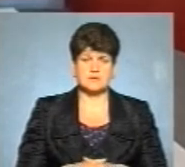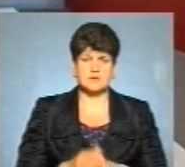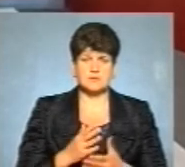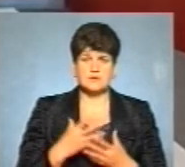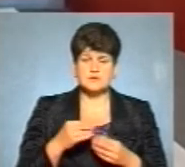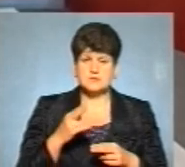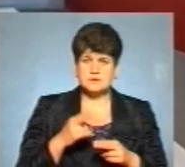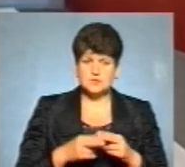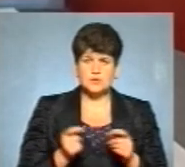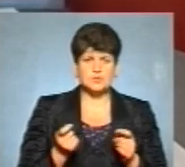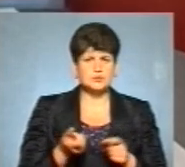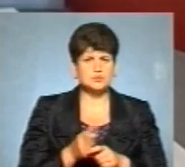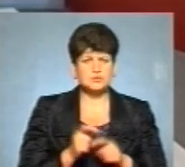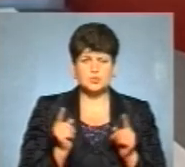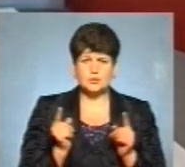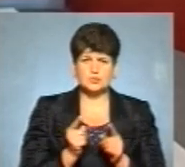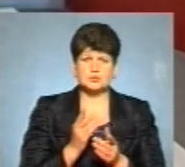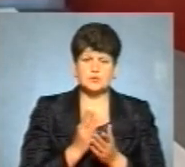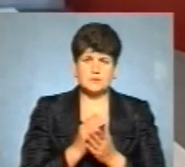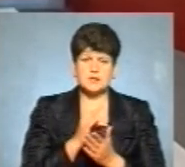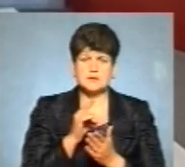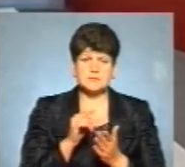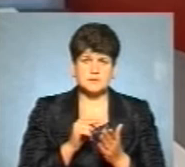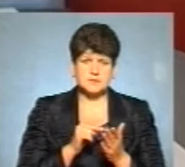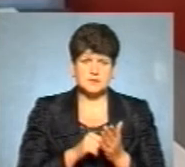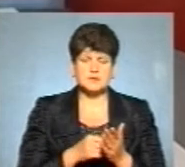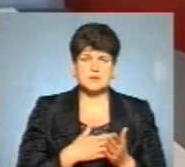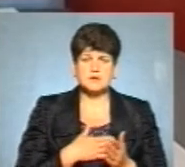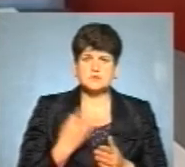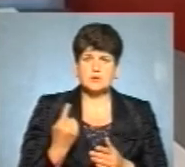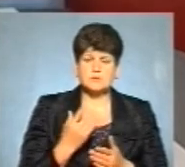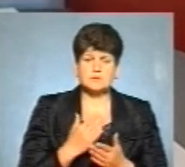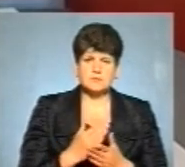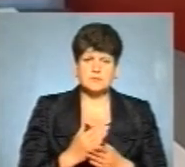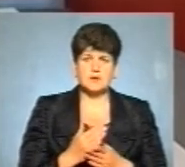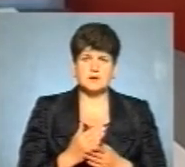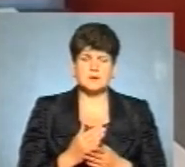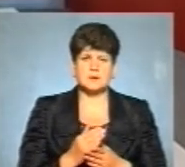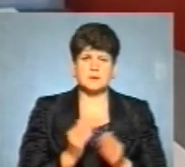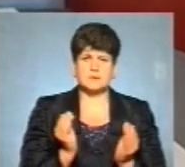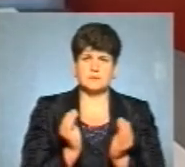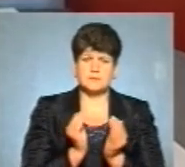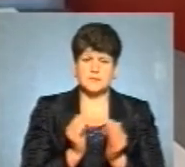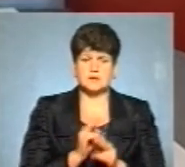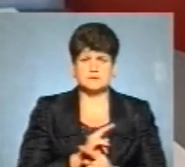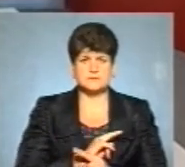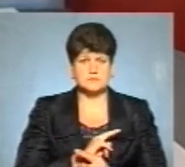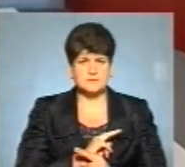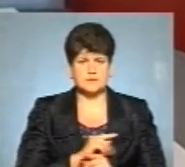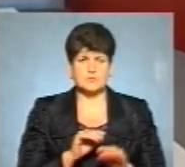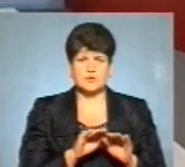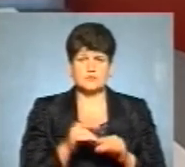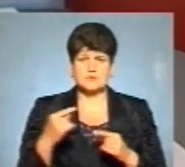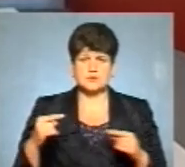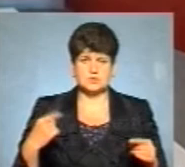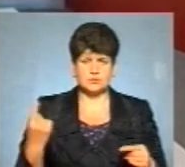вже завершувати дуже коротко. Якщо маєте відповідь на питання, наша область має досить невисоку летальність порівняно з іншими областями. Чи є у